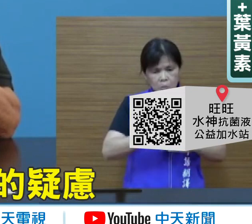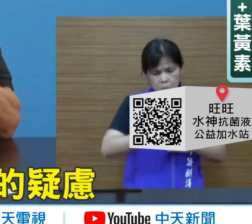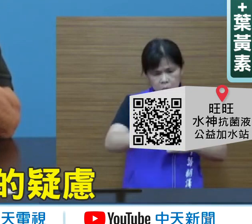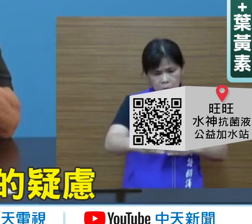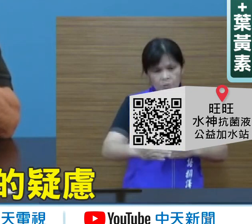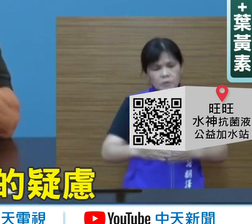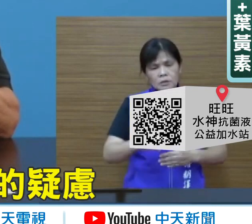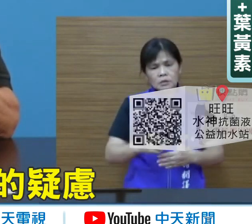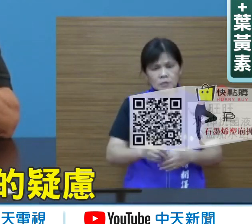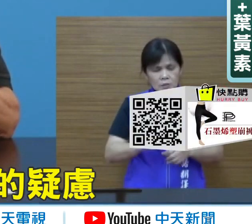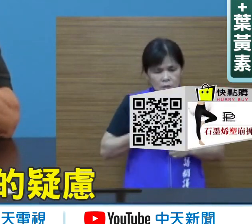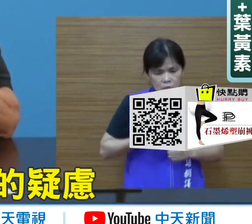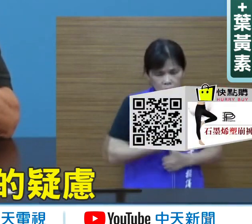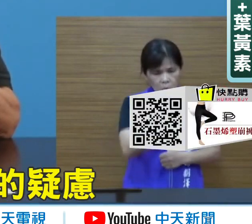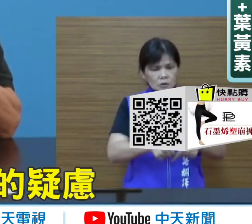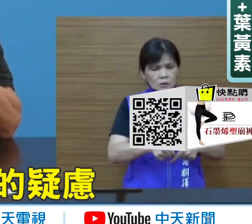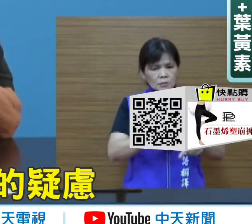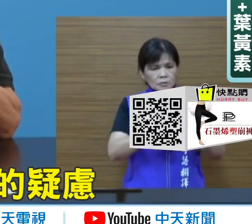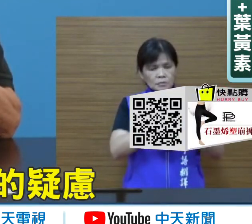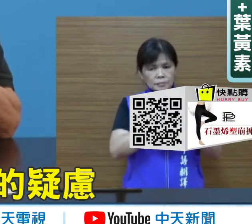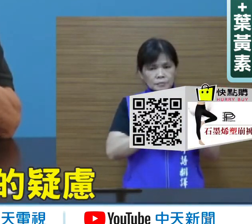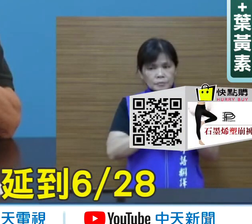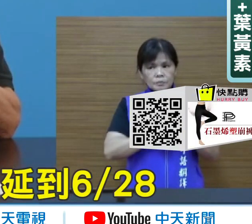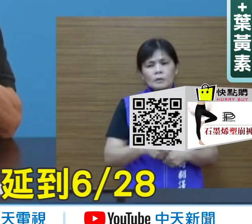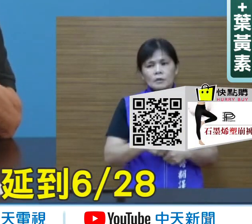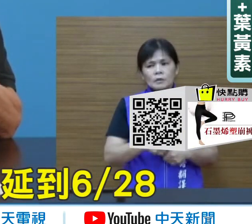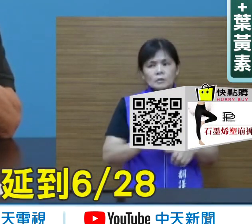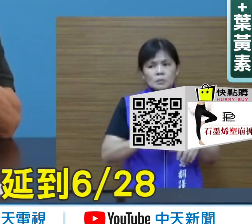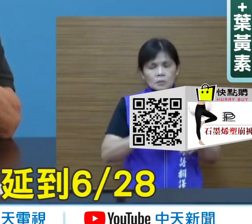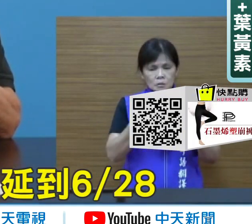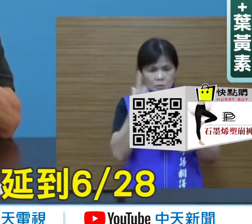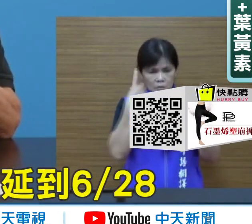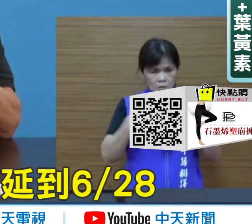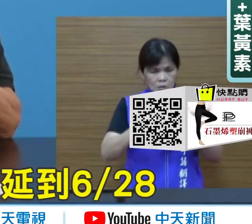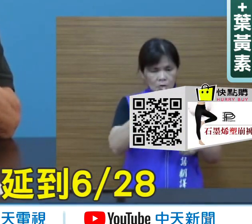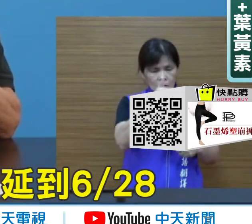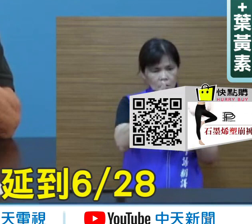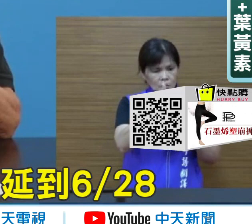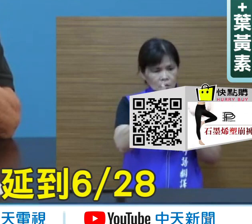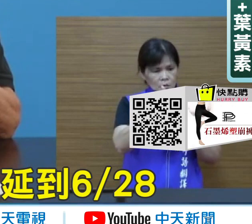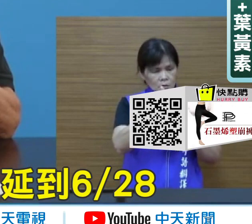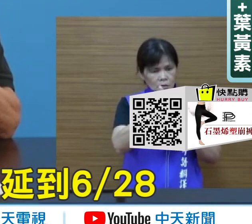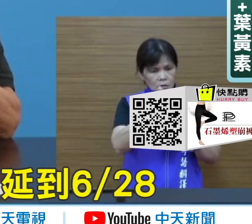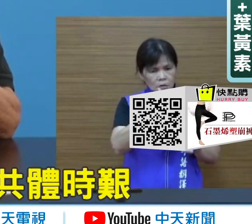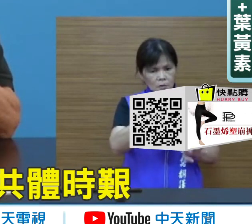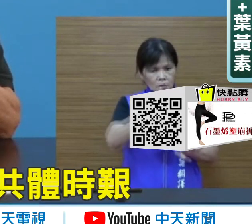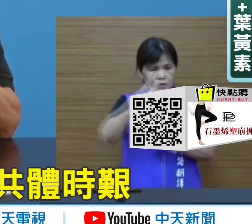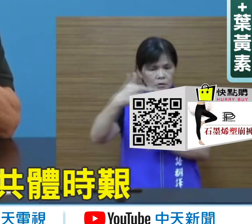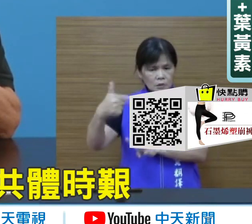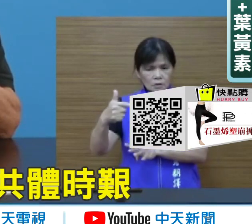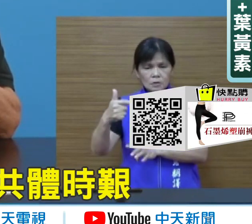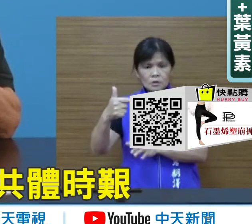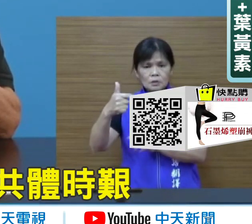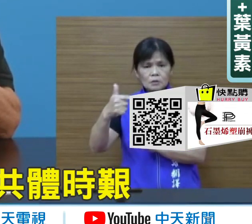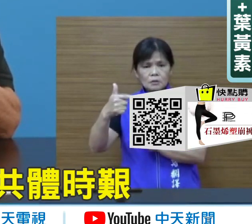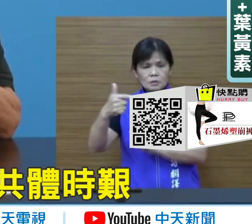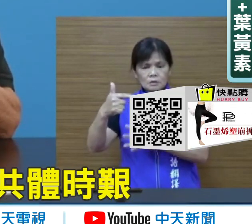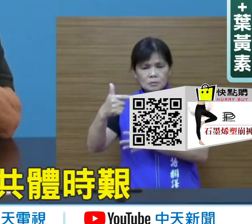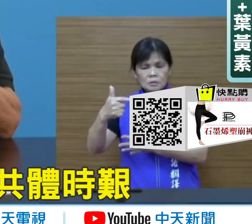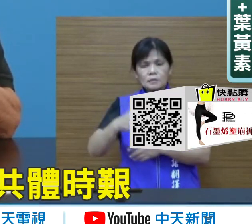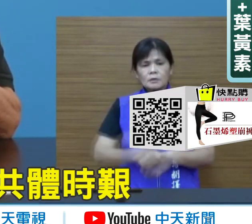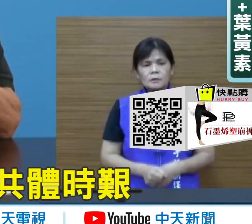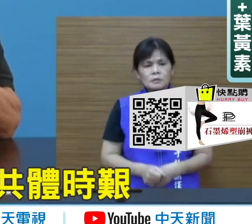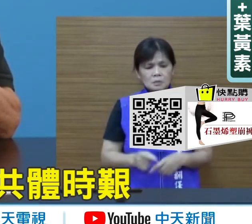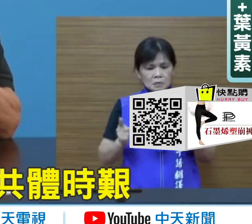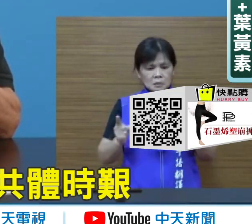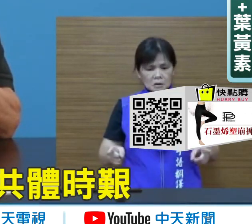扩散的这个疑虑。三级开设现在已经延到6月28号，我希望大家能够共体时